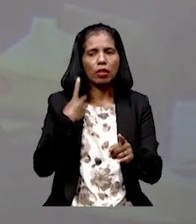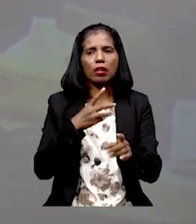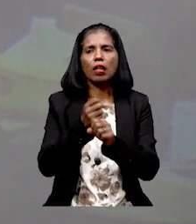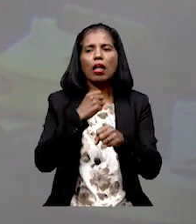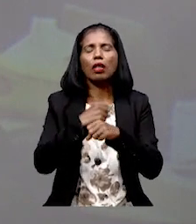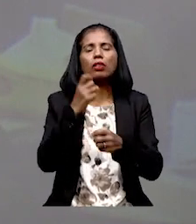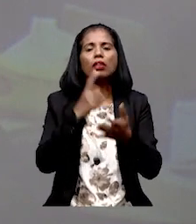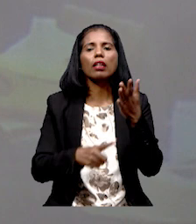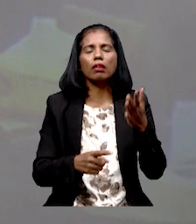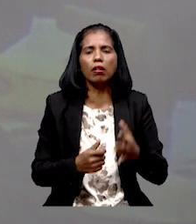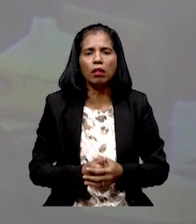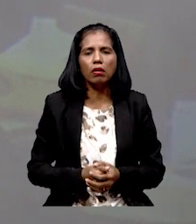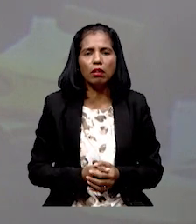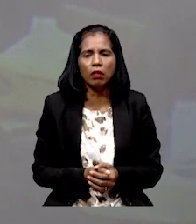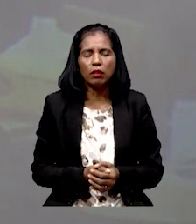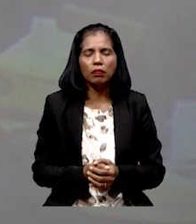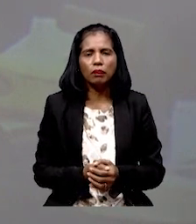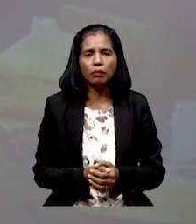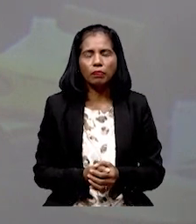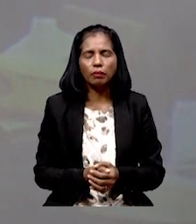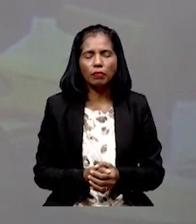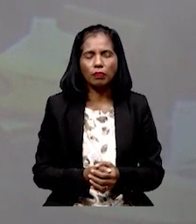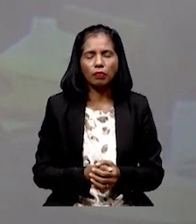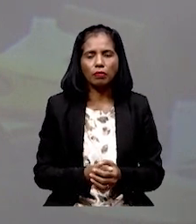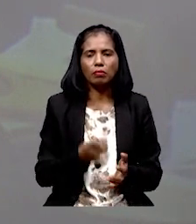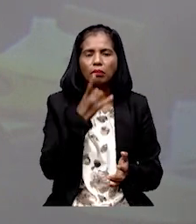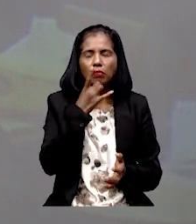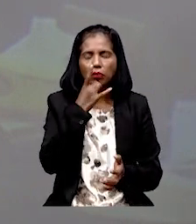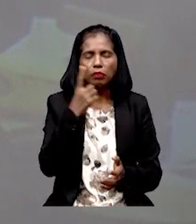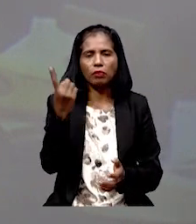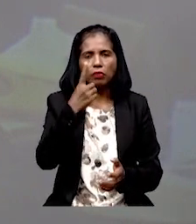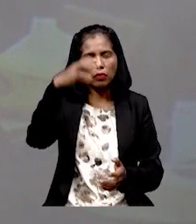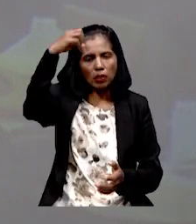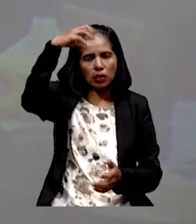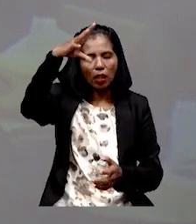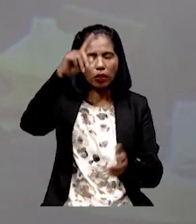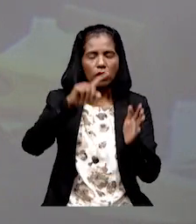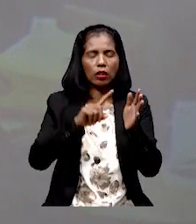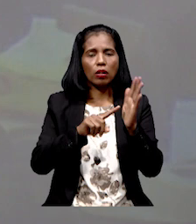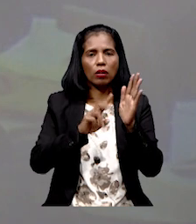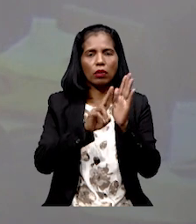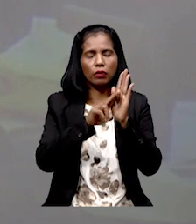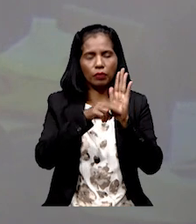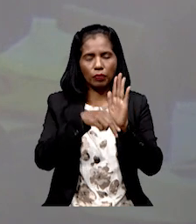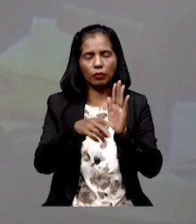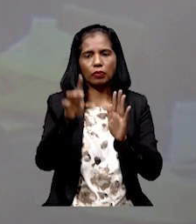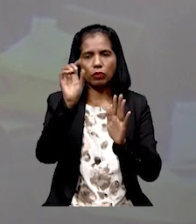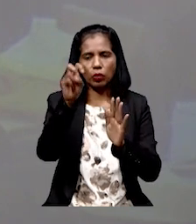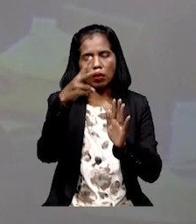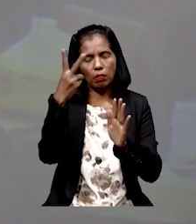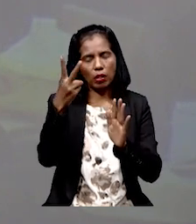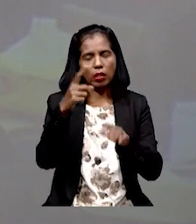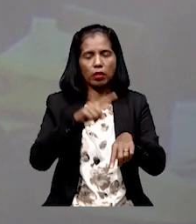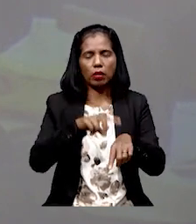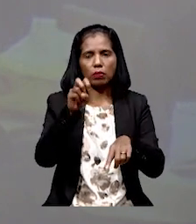datang. Ahi nafatin lakan to doji oras. Kahus tuku hitu to tuk salmesin rua dal rumah tuk salmesin dari